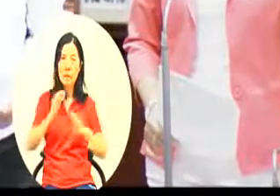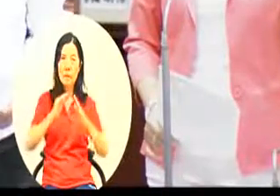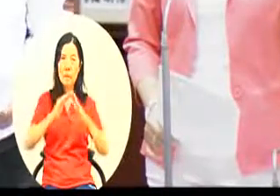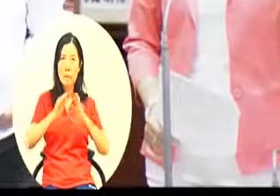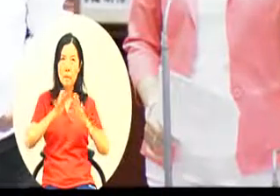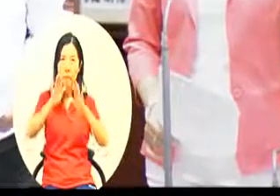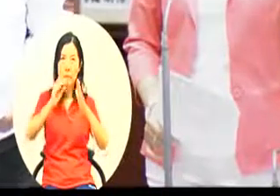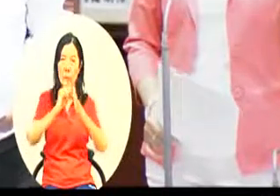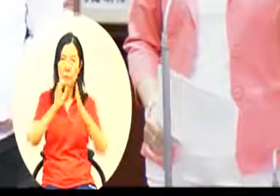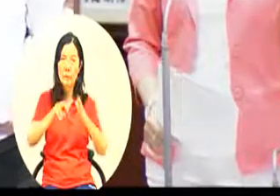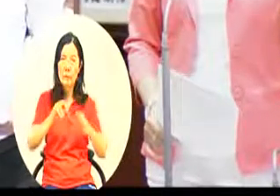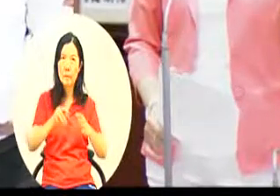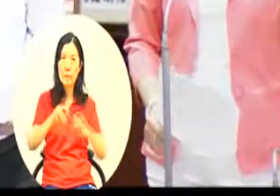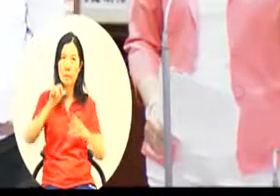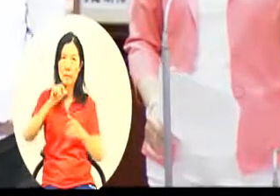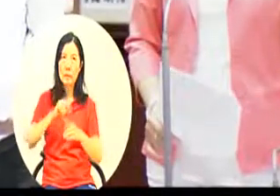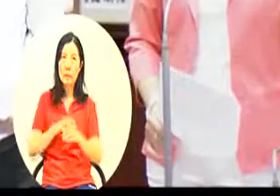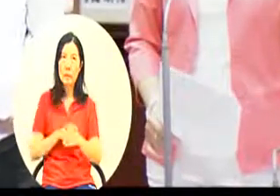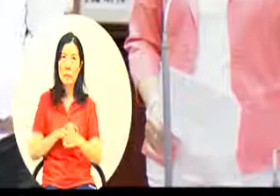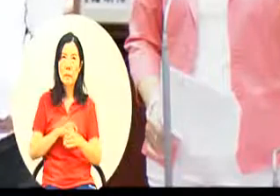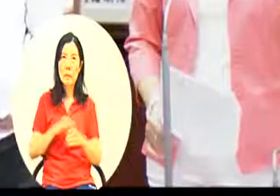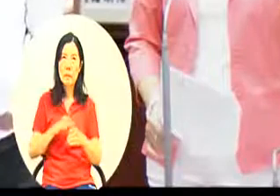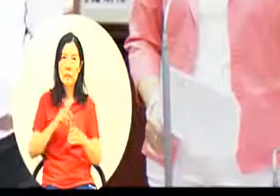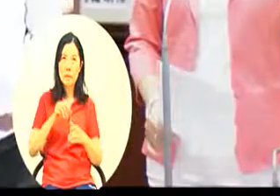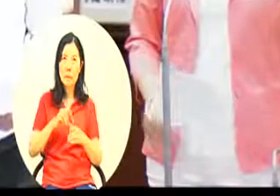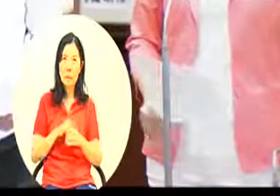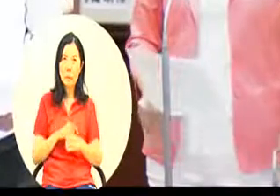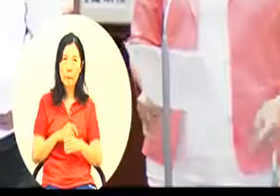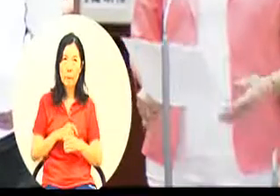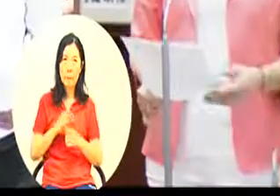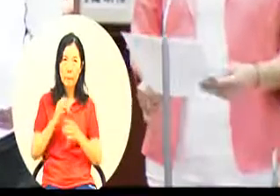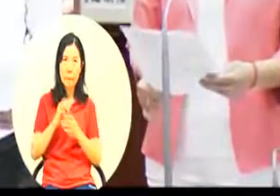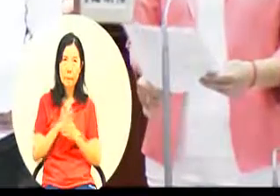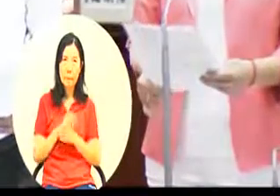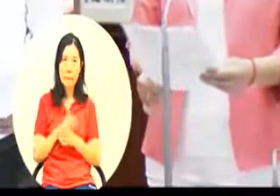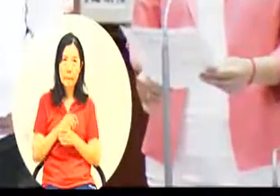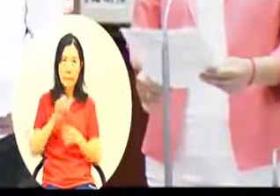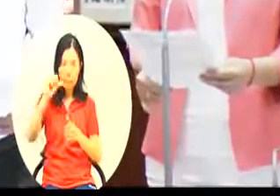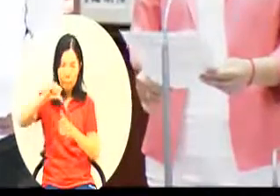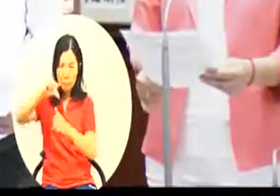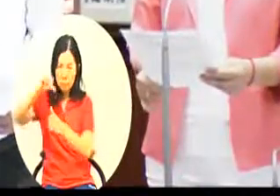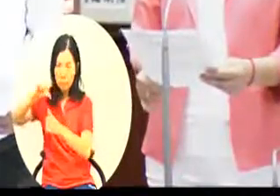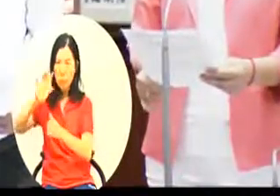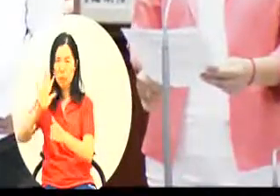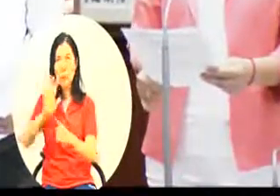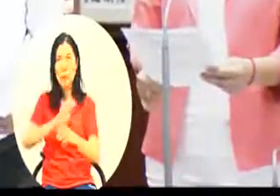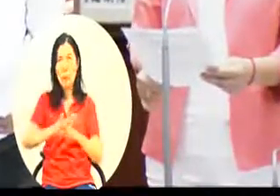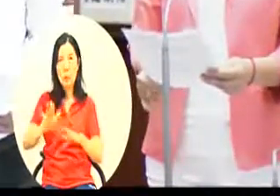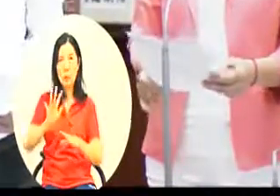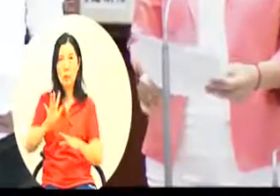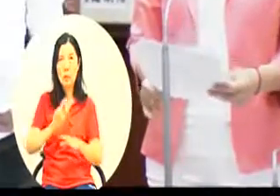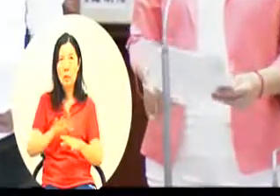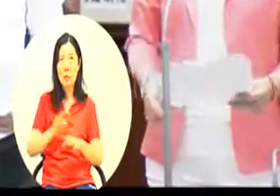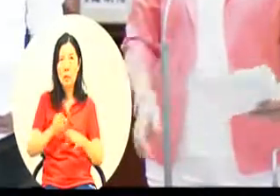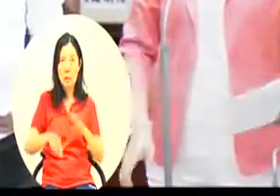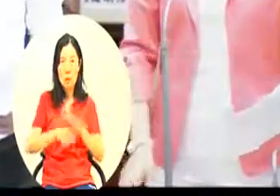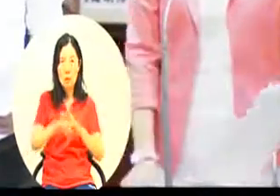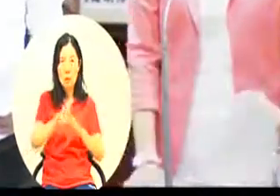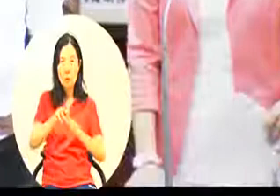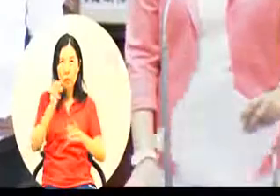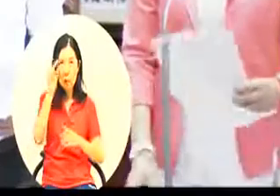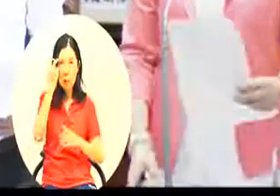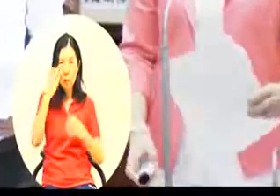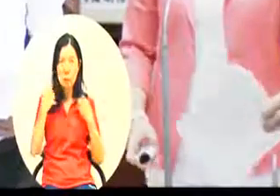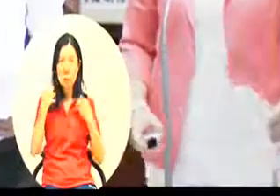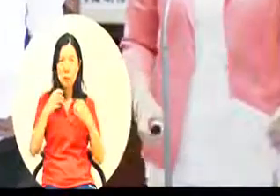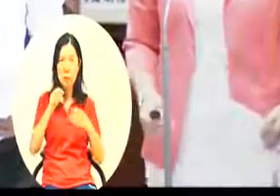边是根据都市计划法的部分，那我们在持续都是有开罚。那他在违反的部分，我这边管到的是六